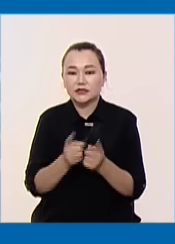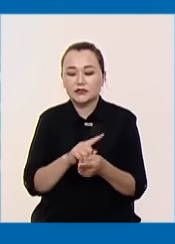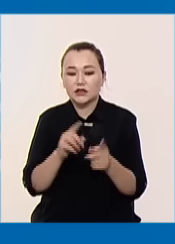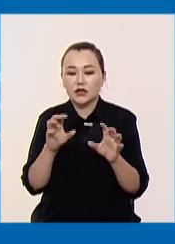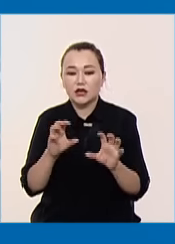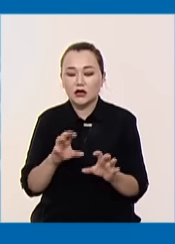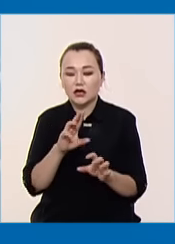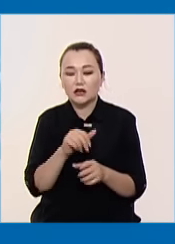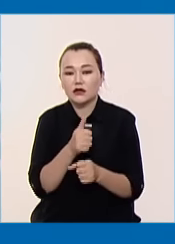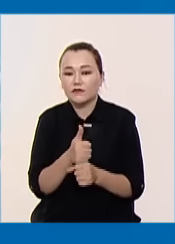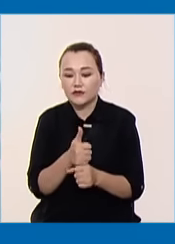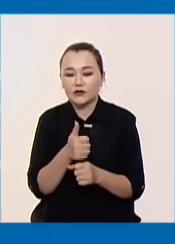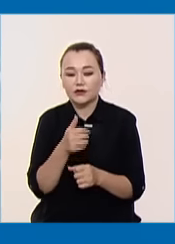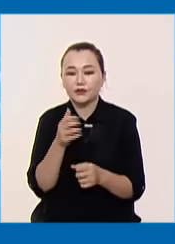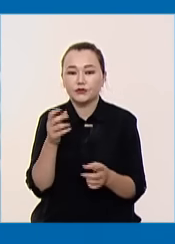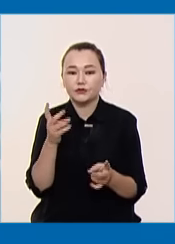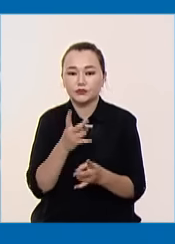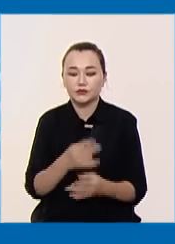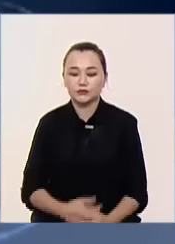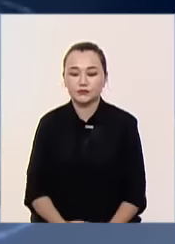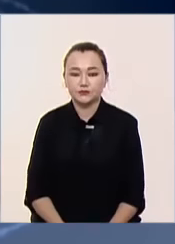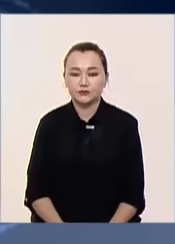Конституцию, и провести выборы.